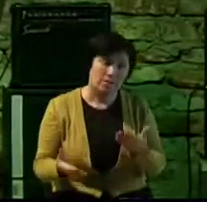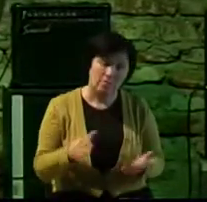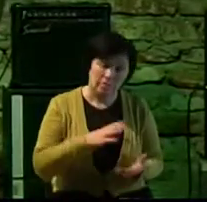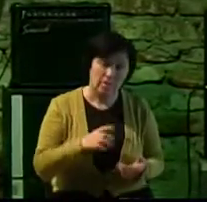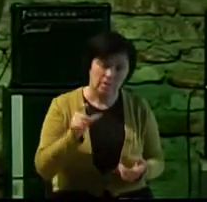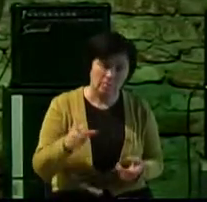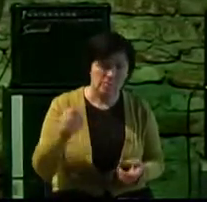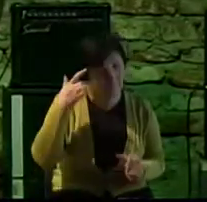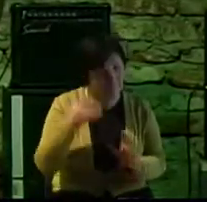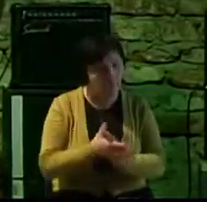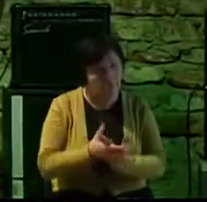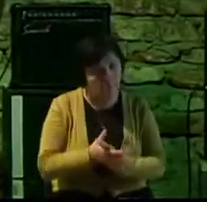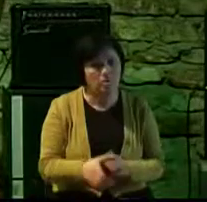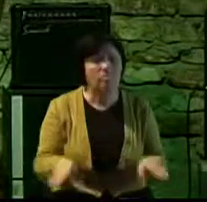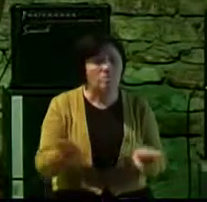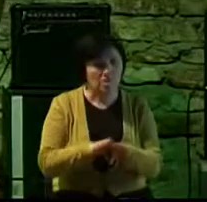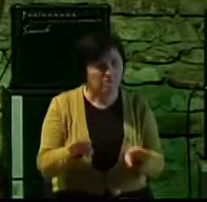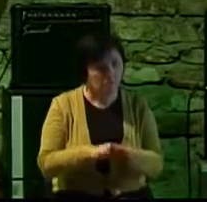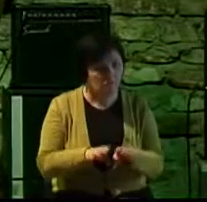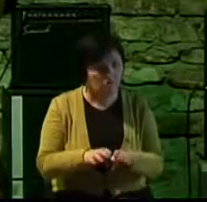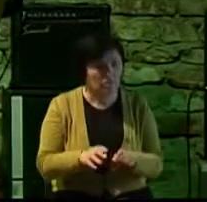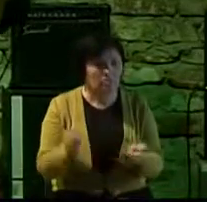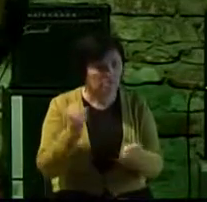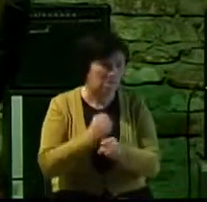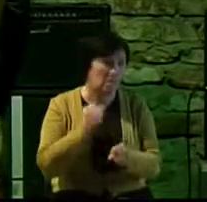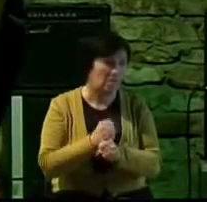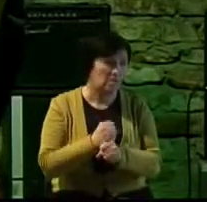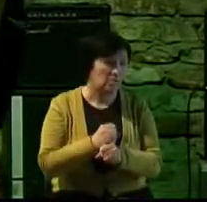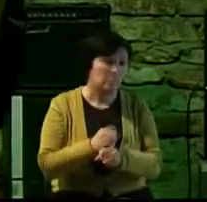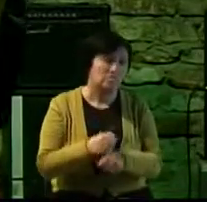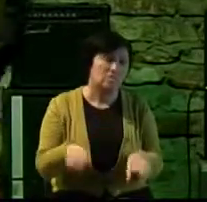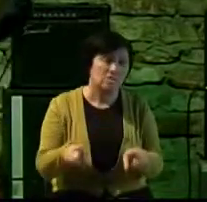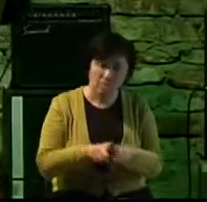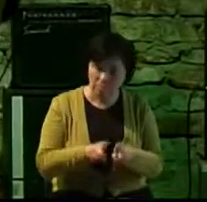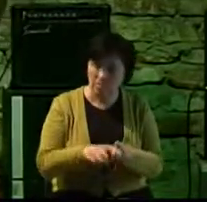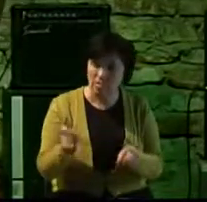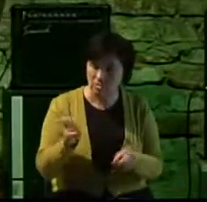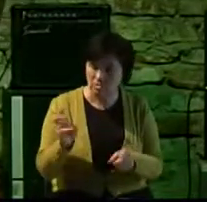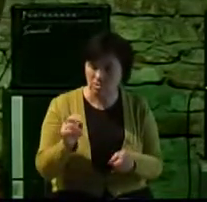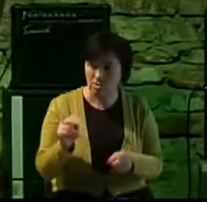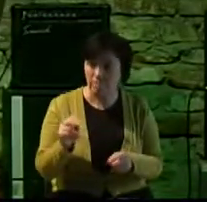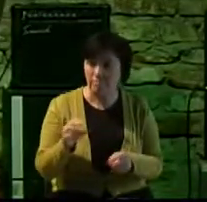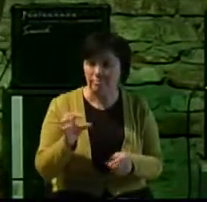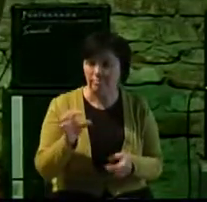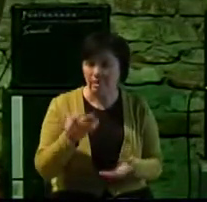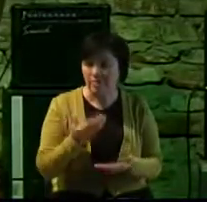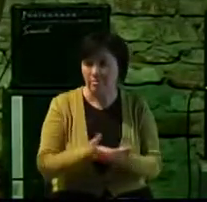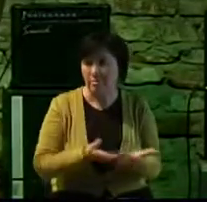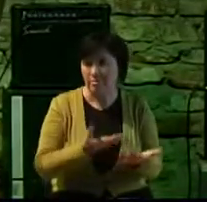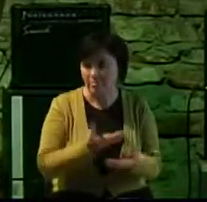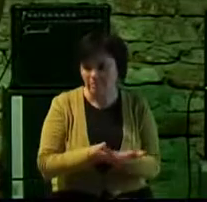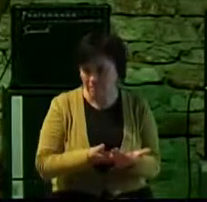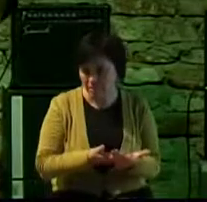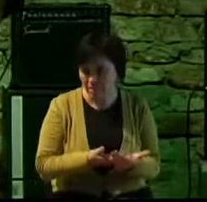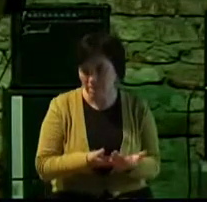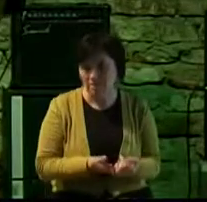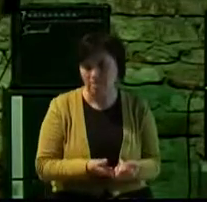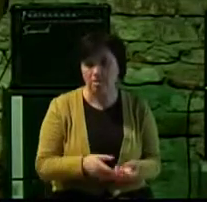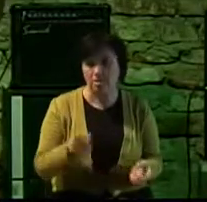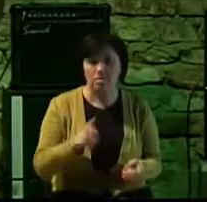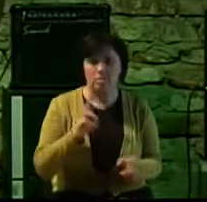что это греховно и неправильно, все равно это делают. В том и другом случае нужно наставление, нужно, чтобы кто-то мог поговорить